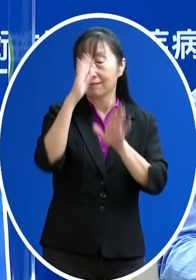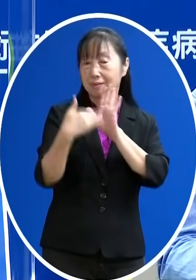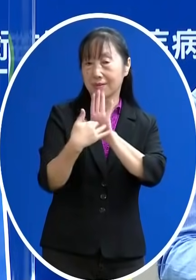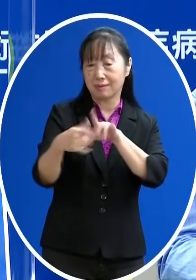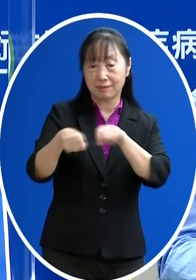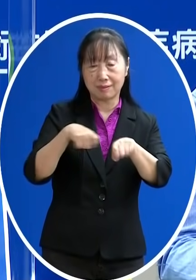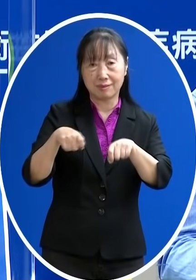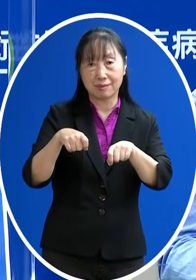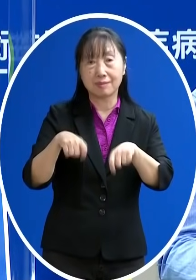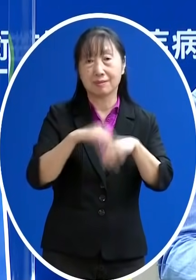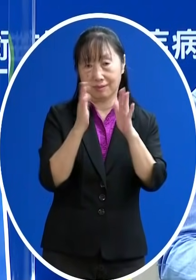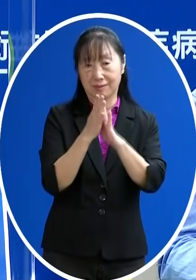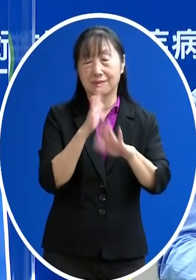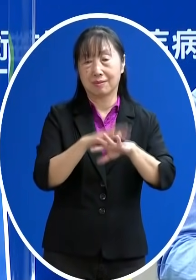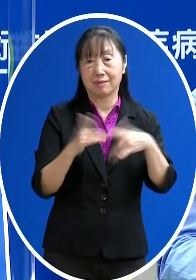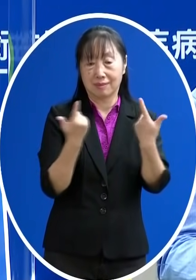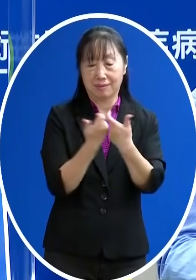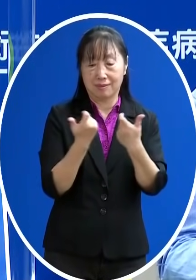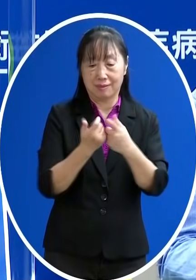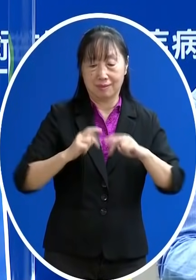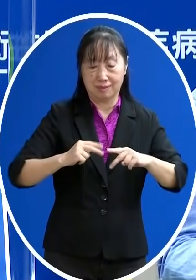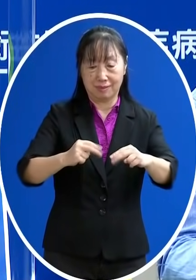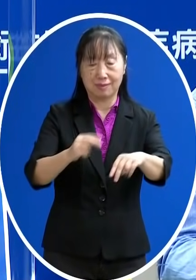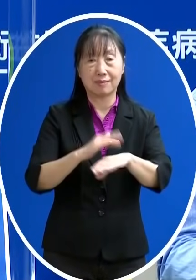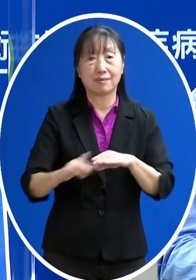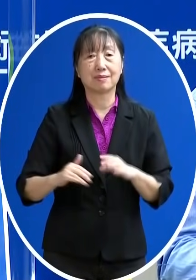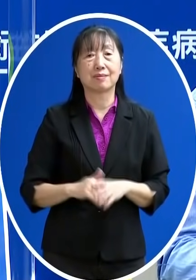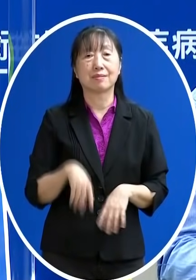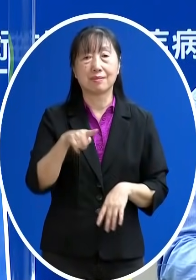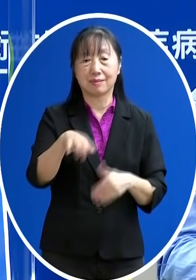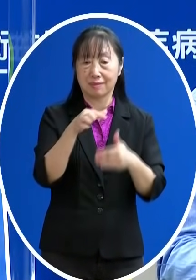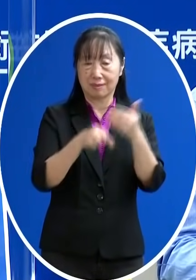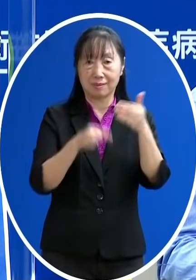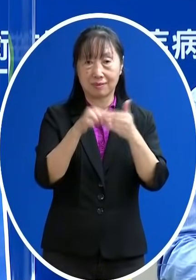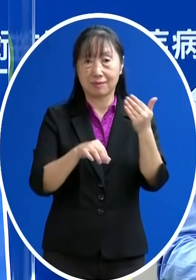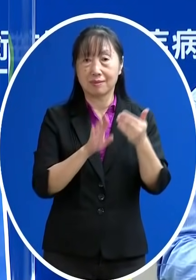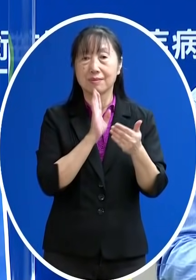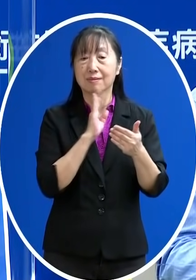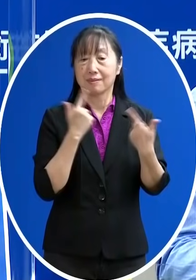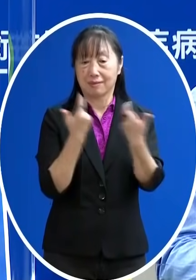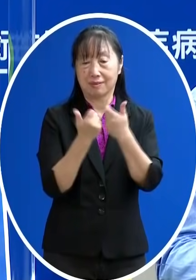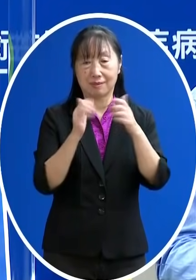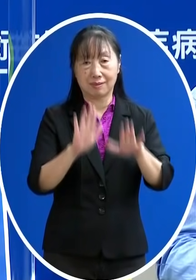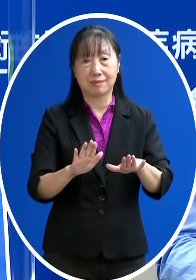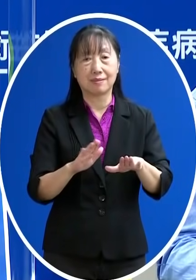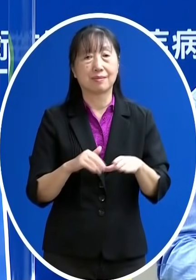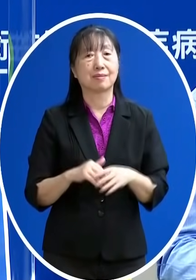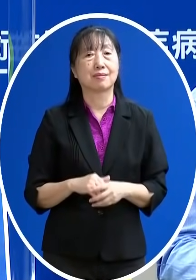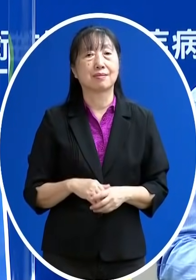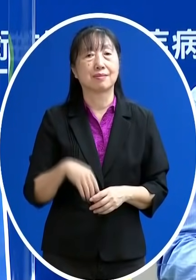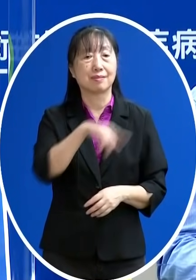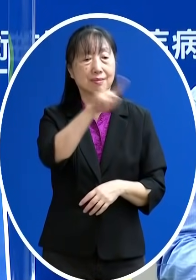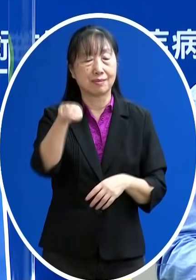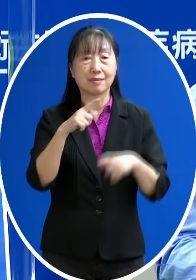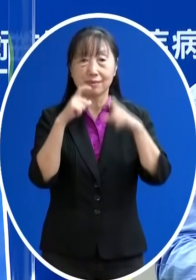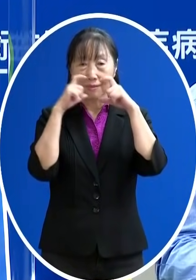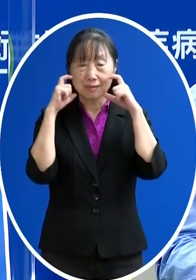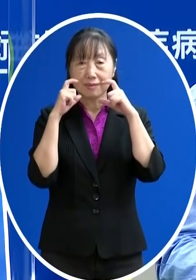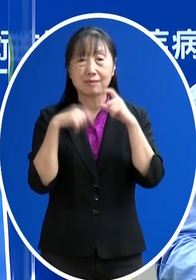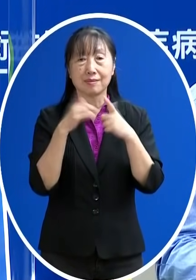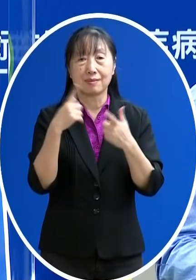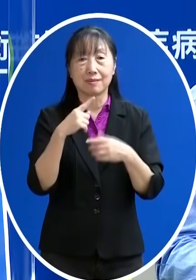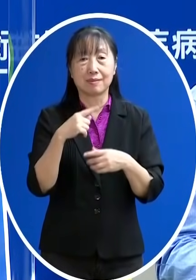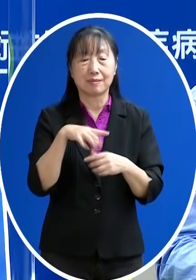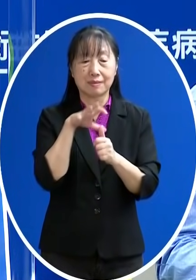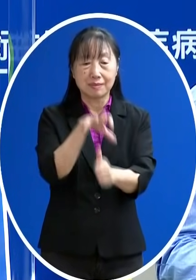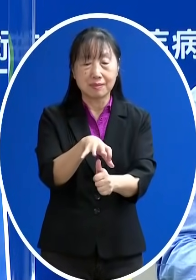哈，都不断的滚动式的检讨。那这些规定当然是因应现在的一个大家戴口罩哈，强制的规定